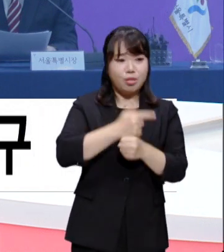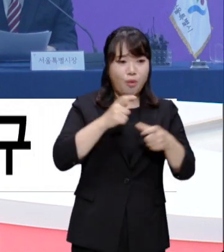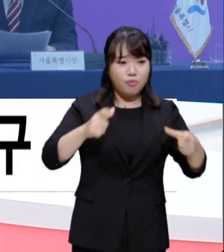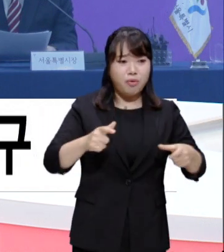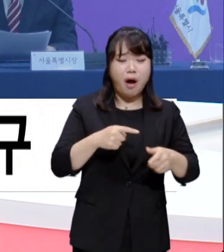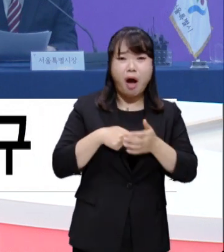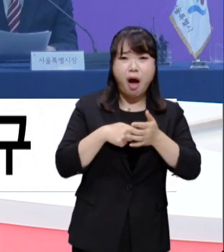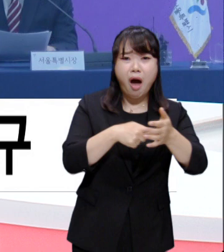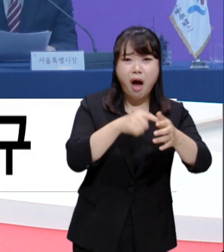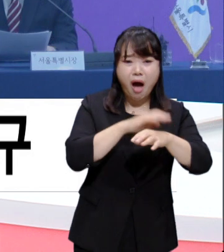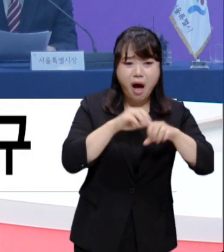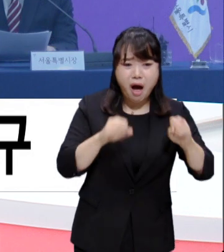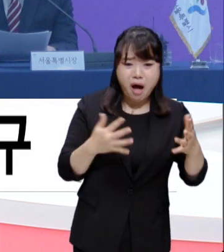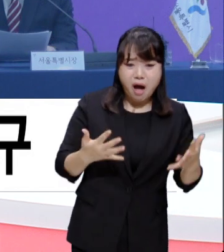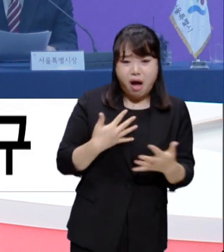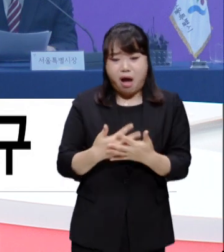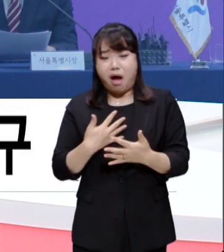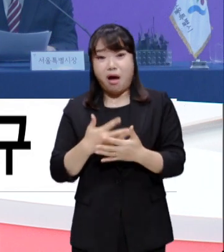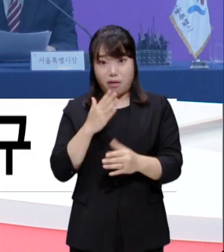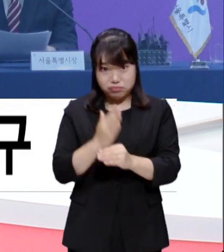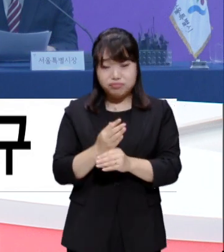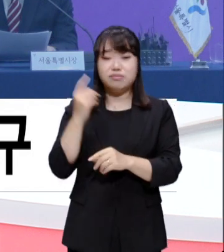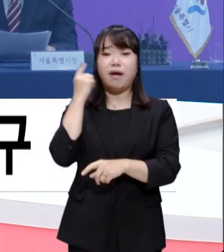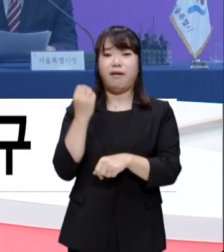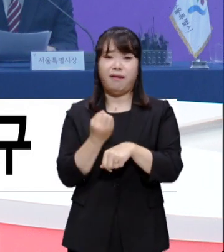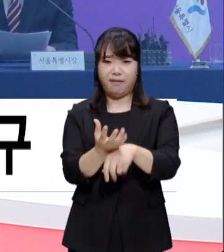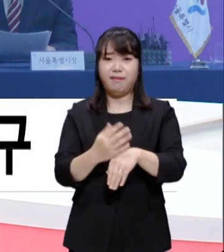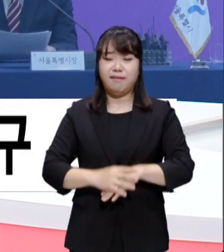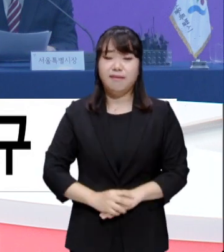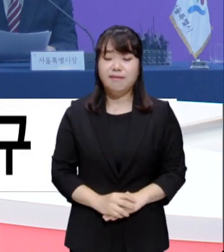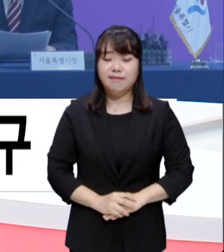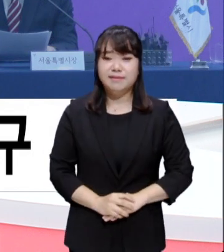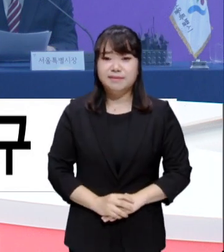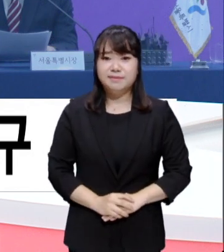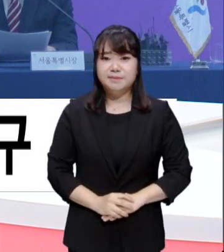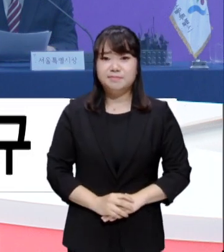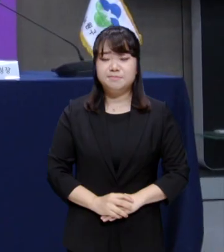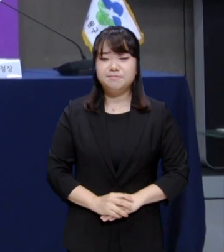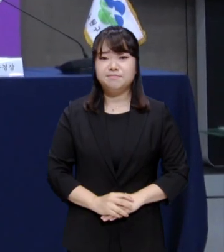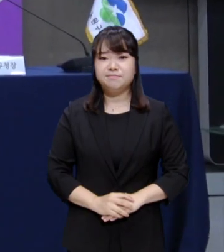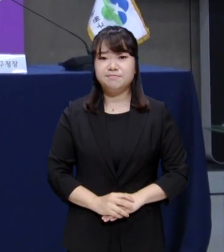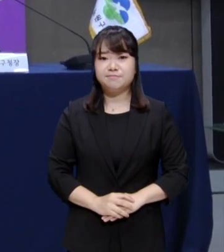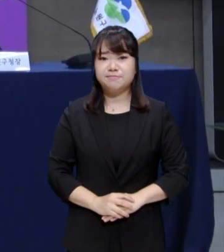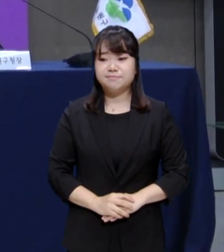노력이 물거품이 될까 걱정이 많습니다. 네, 서주환 기자가 보도합니다.